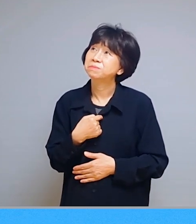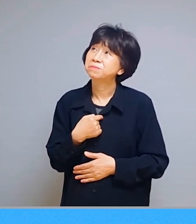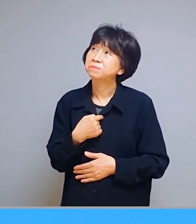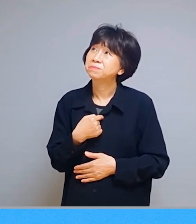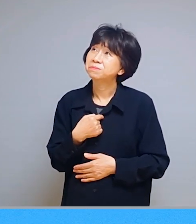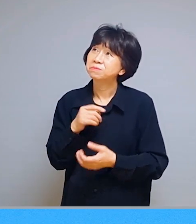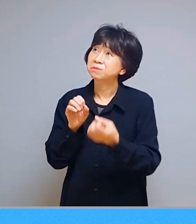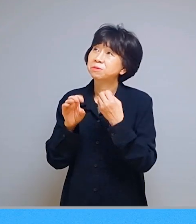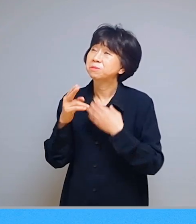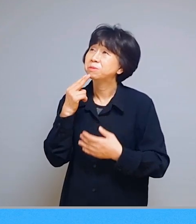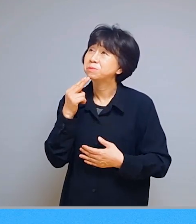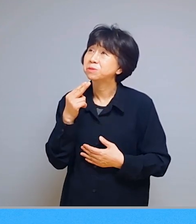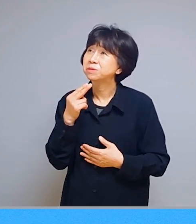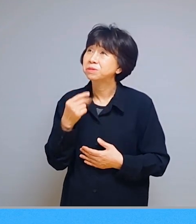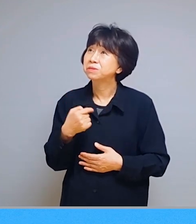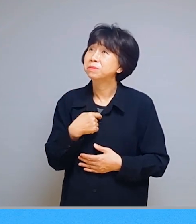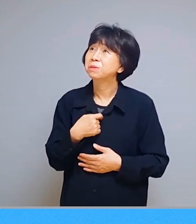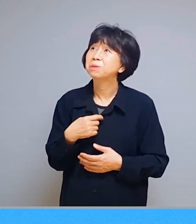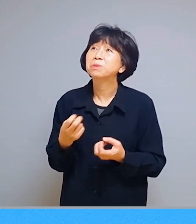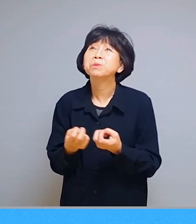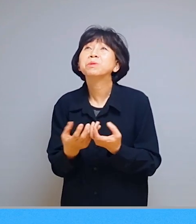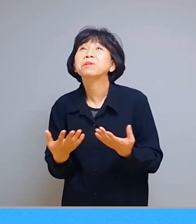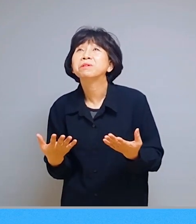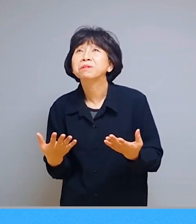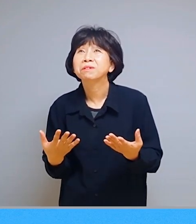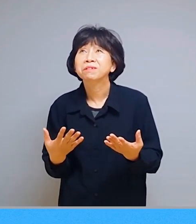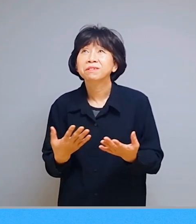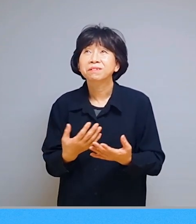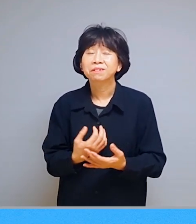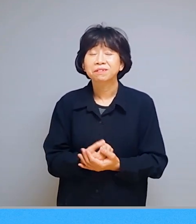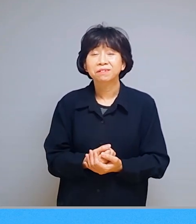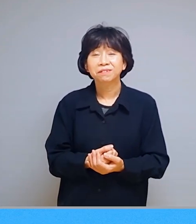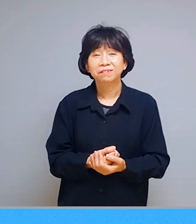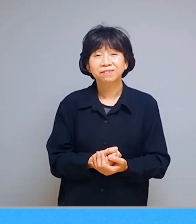이것도 대답 안 해주시면 저보고 어떻게 살라고 하는 겁니까?